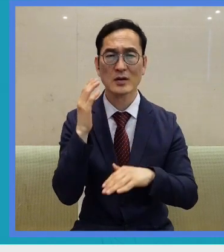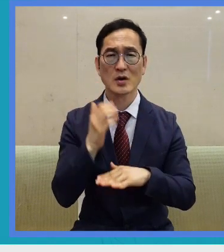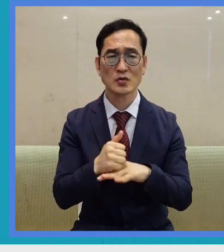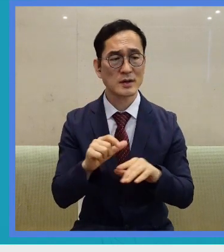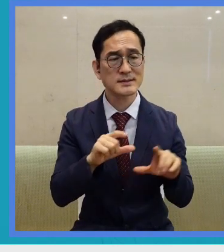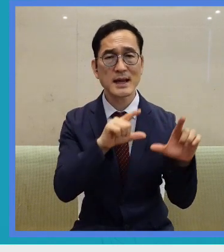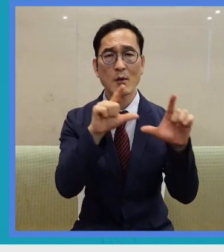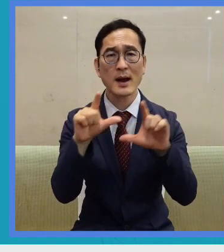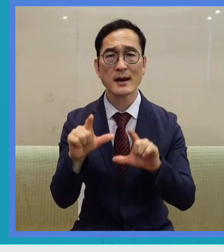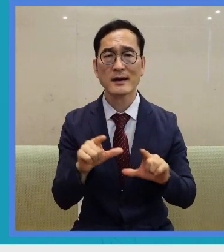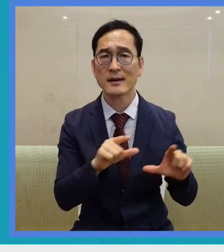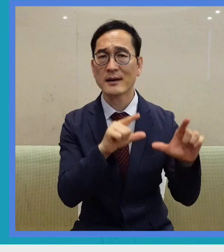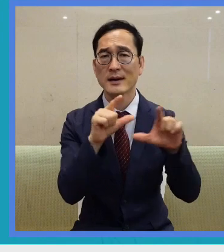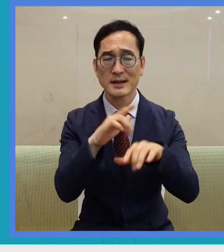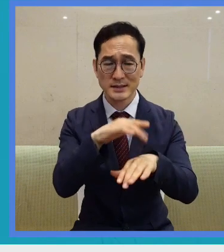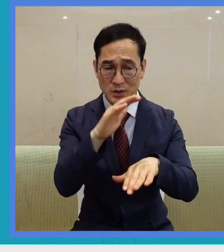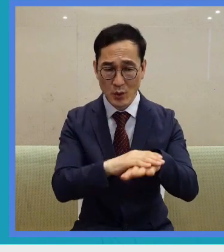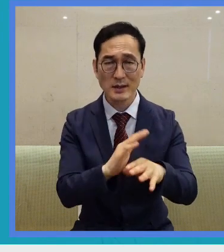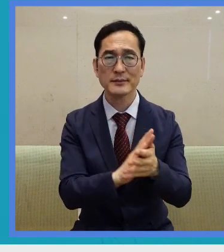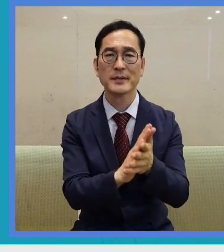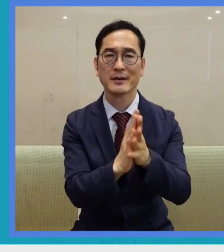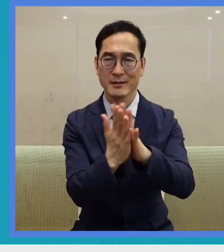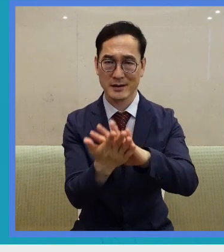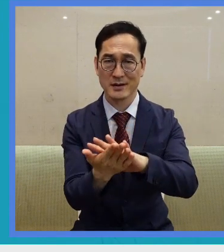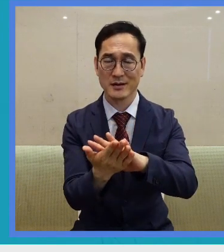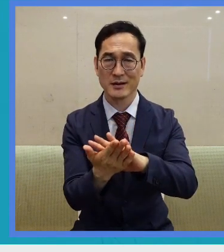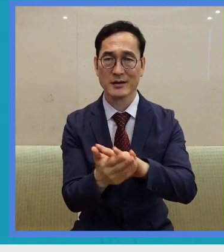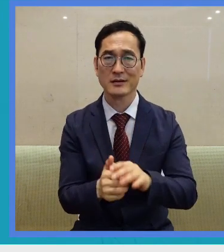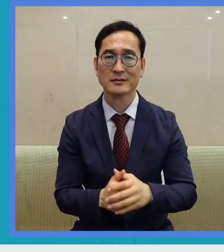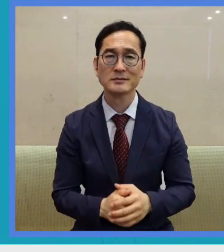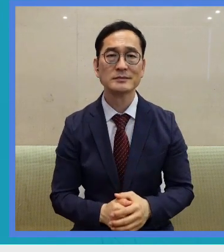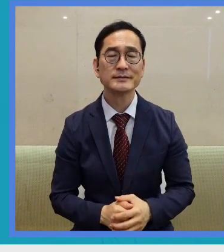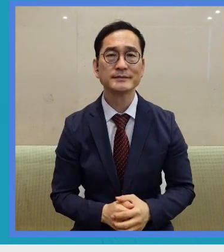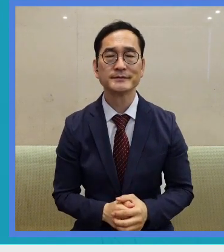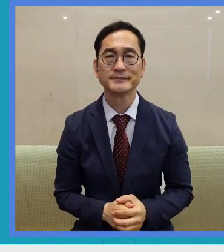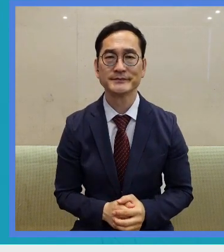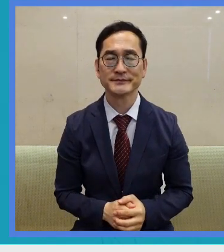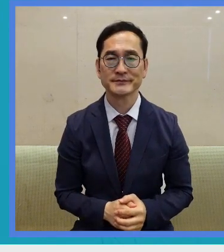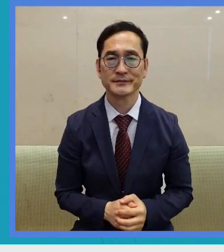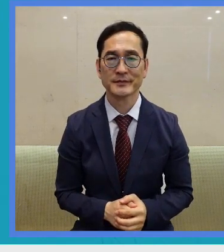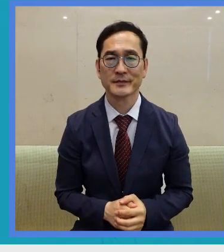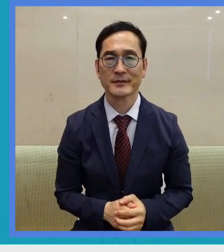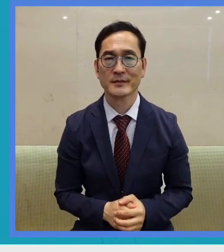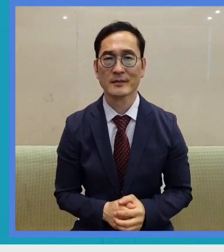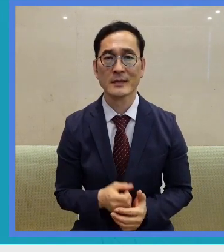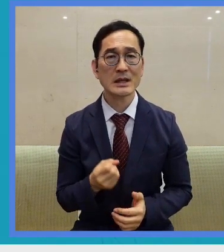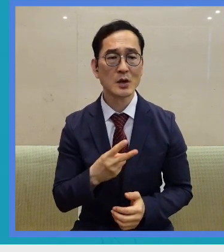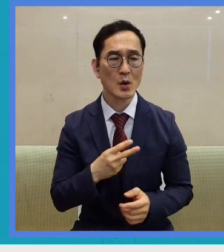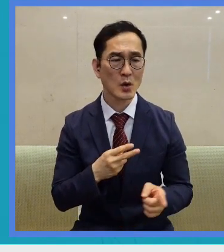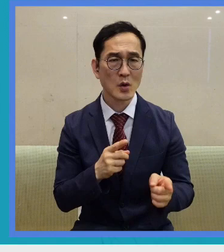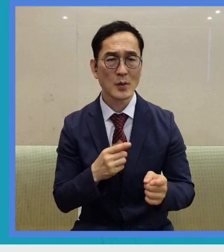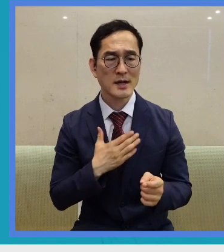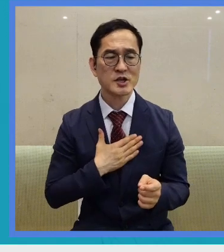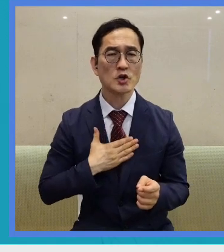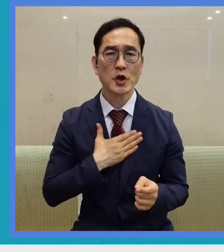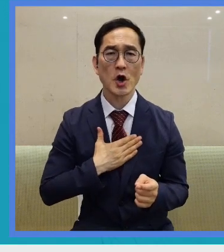생활 습관의 변화를 일으킨다. 그래서 그 생활 습관 변화와 동시에 이 이런 감정적인 지지 같은